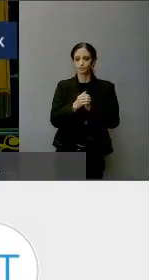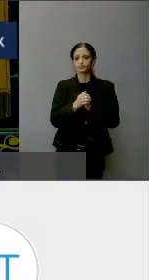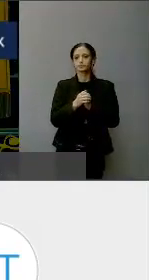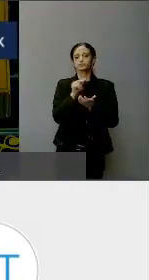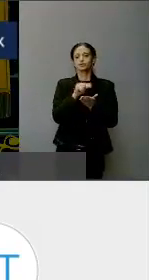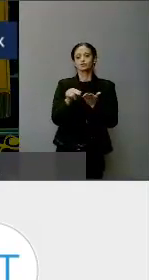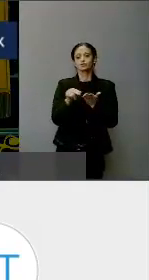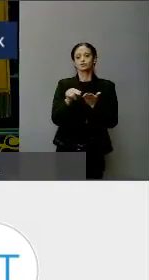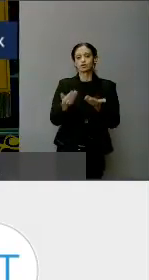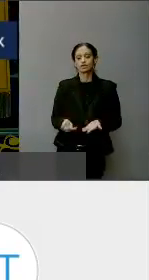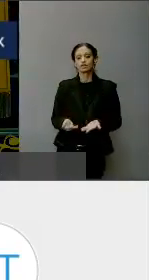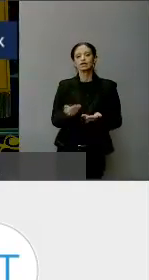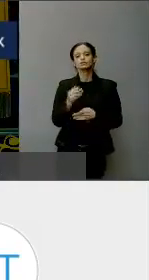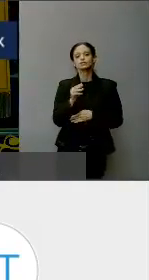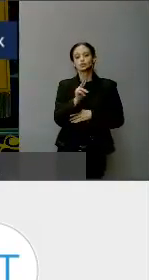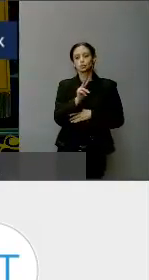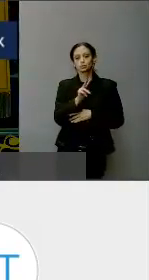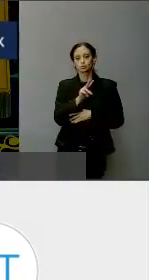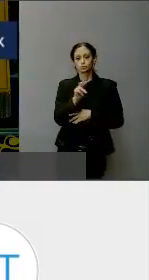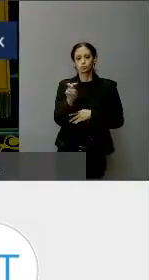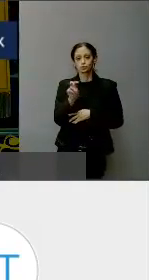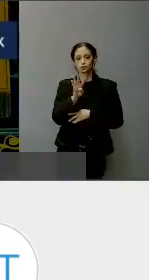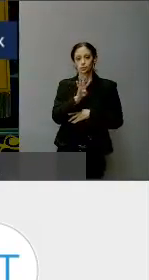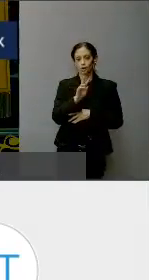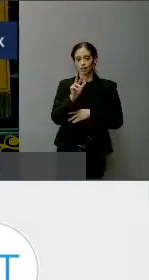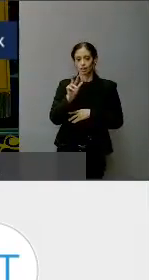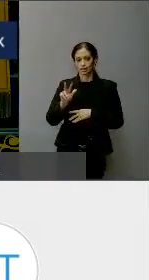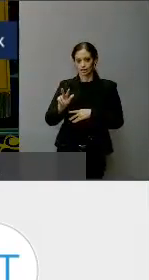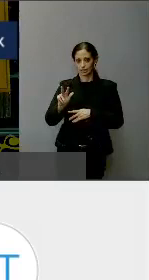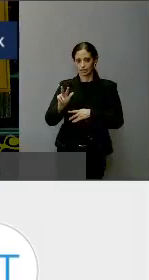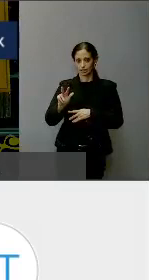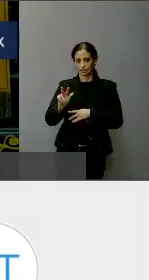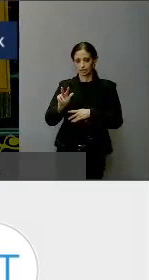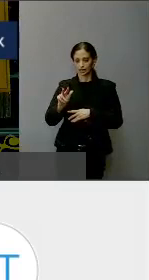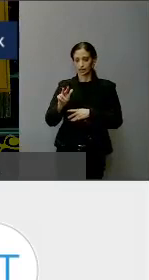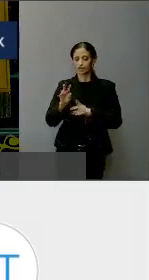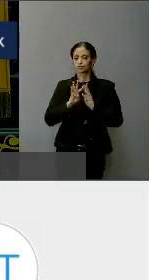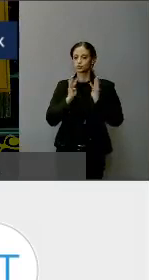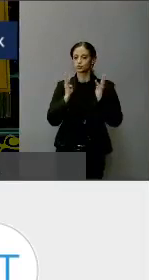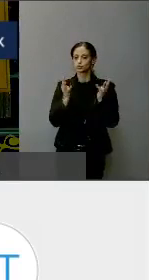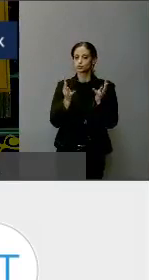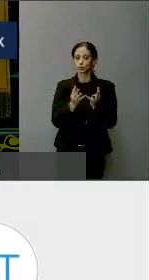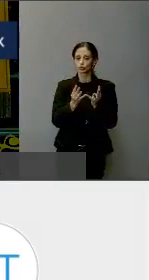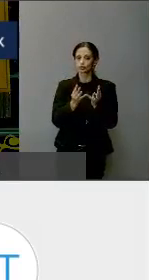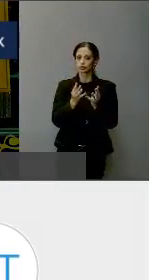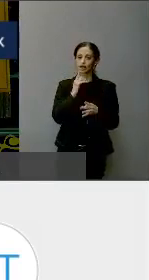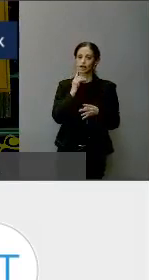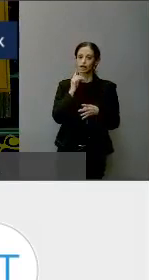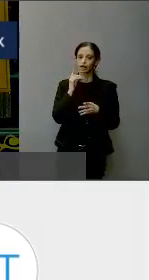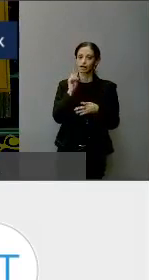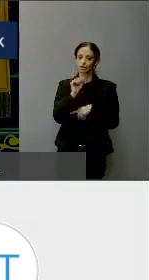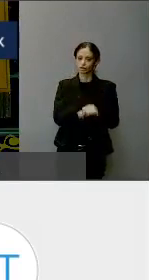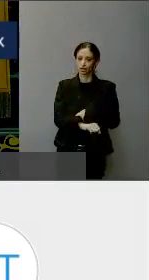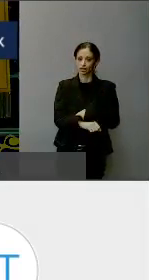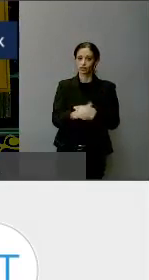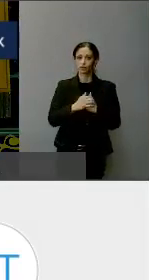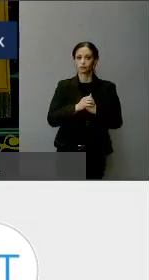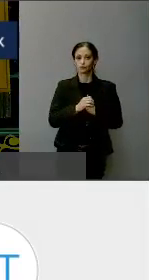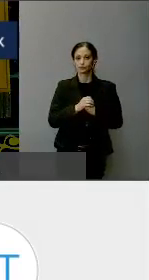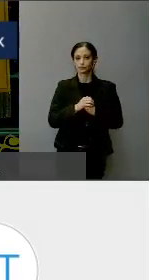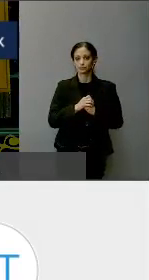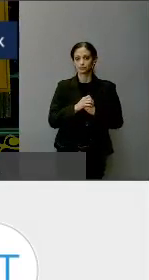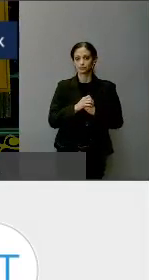votazione ora i 243 parere della giunta è contrario